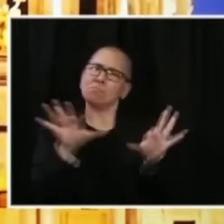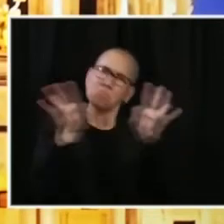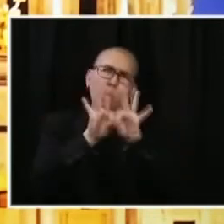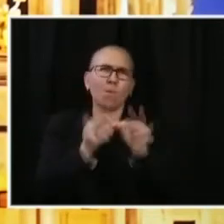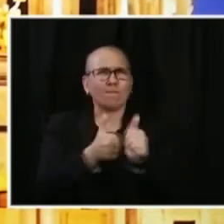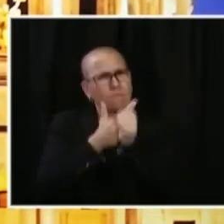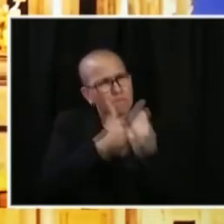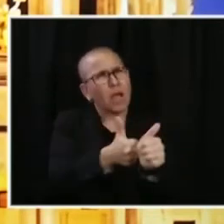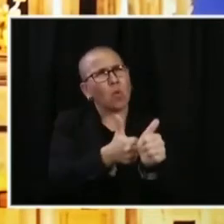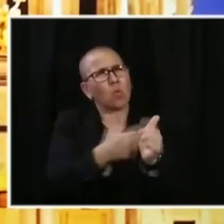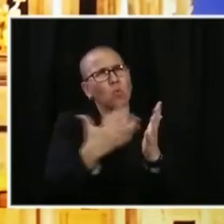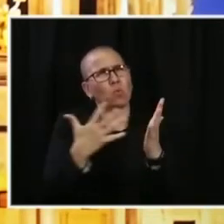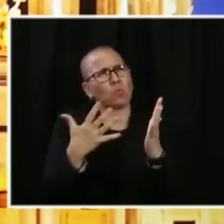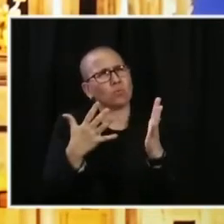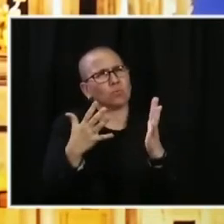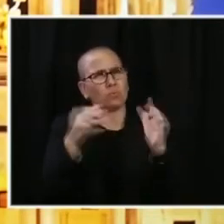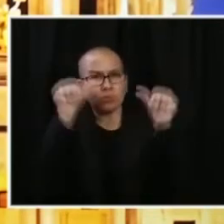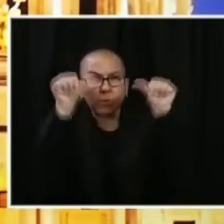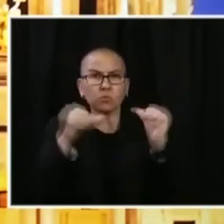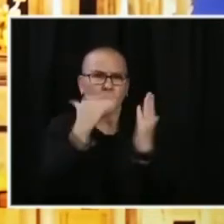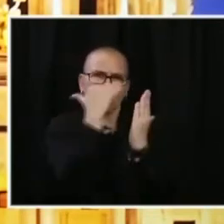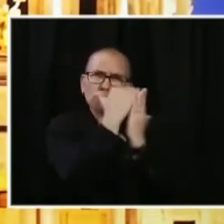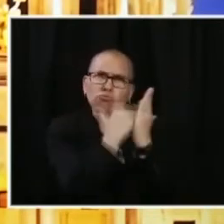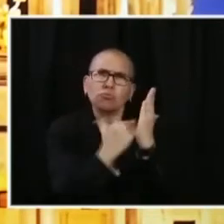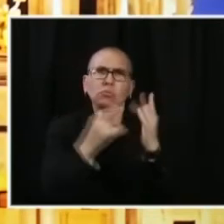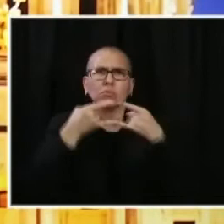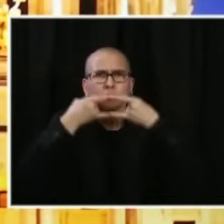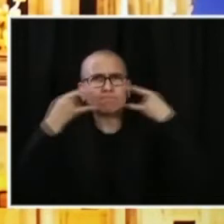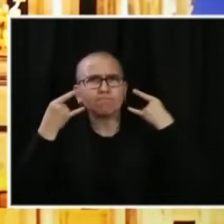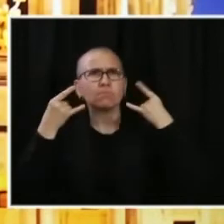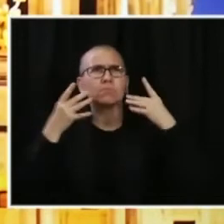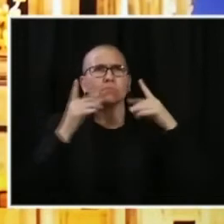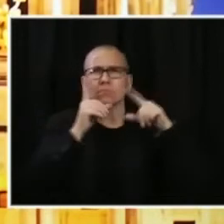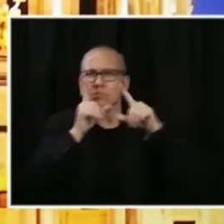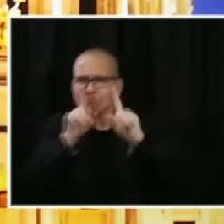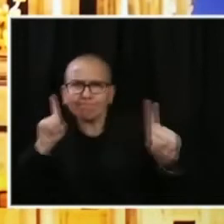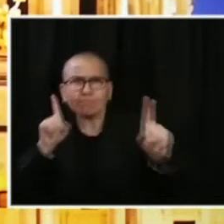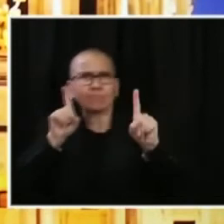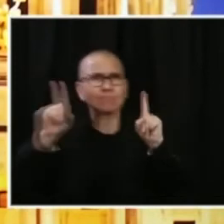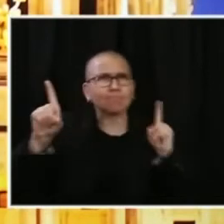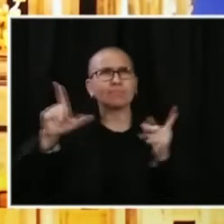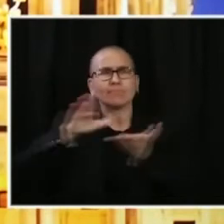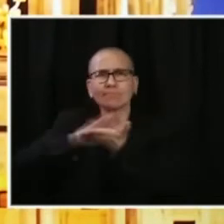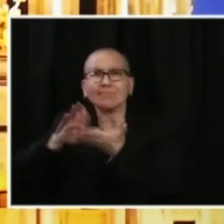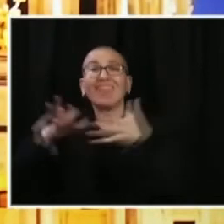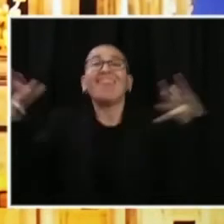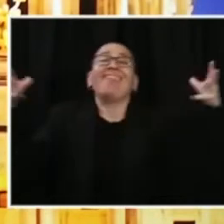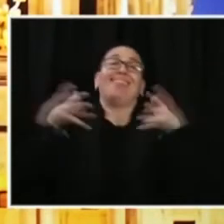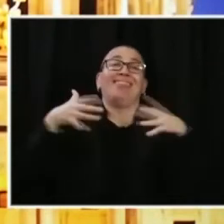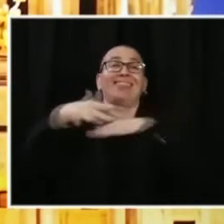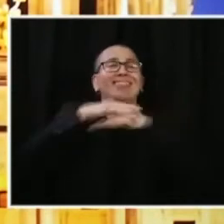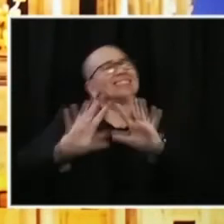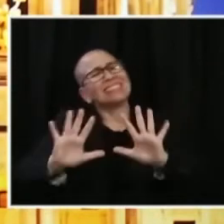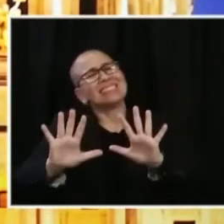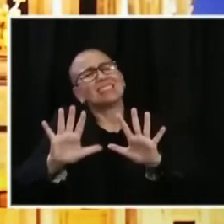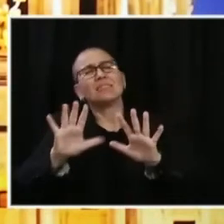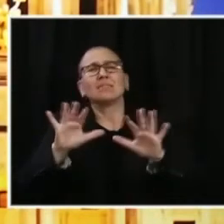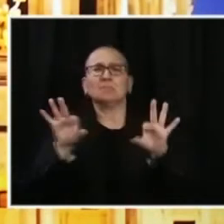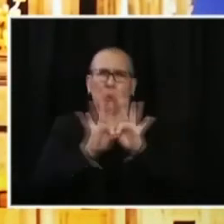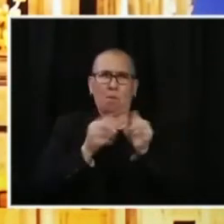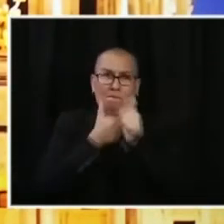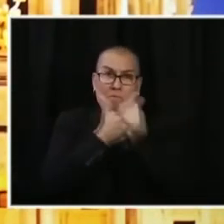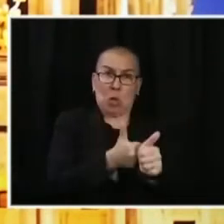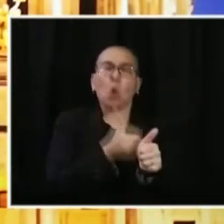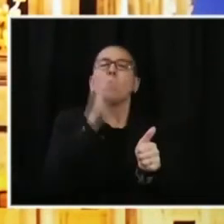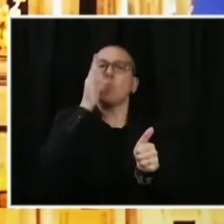này bây giờ chữ là lỗ nọ cả là một tỷ thay chỗ này họ không được thế chỗ này tôi vô khổ đâu họ là chỗ này tôi mù vô khổ là bé